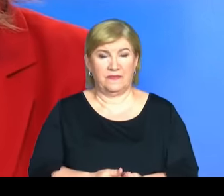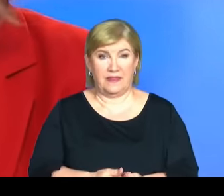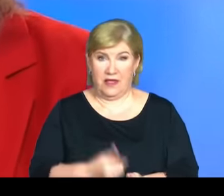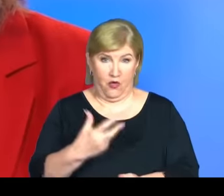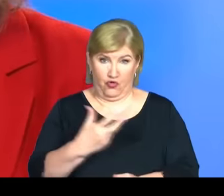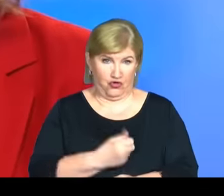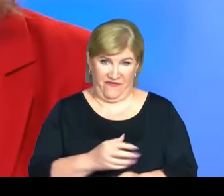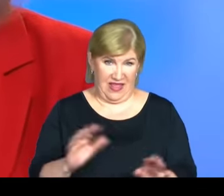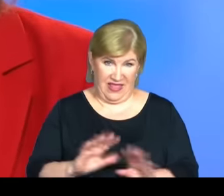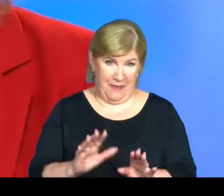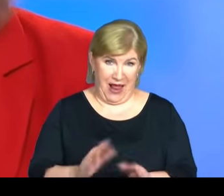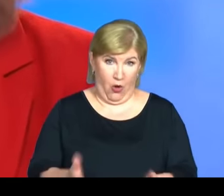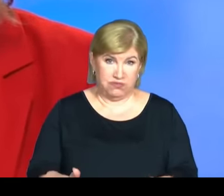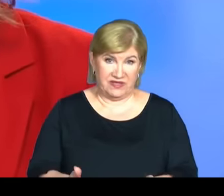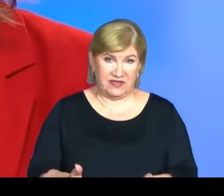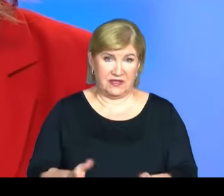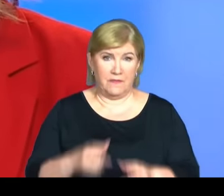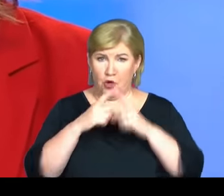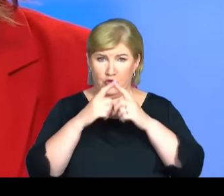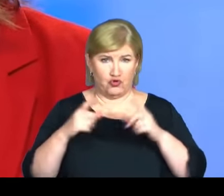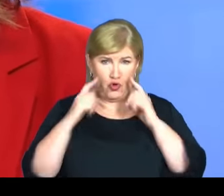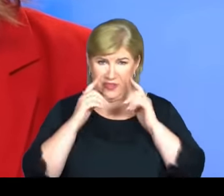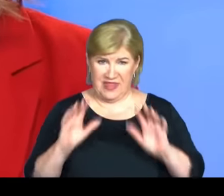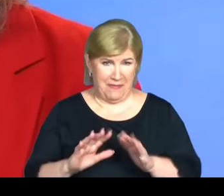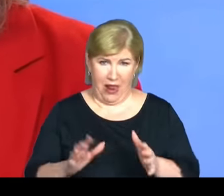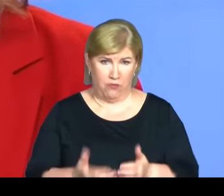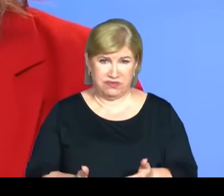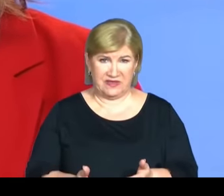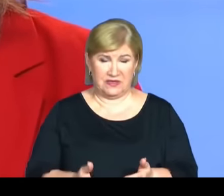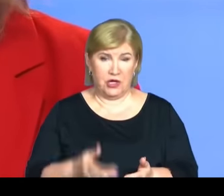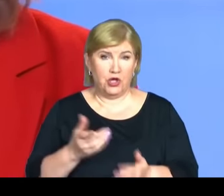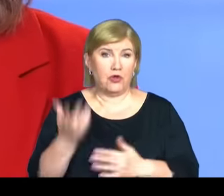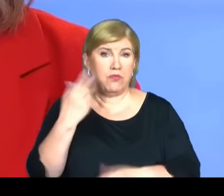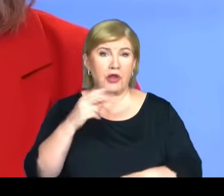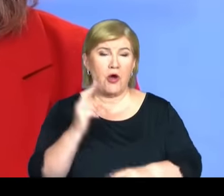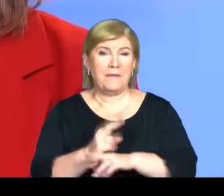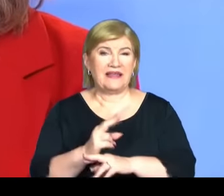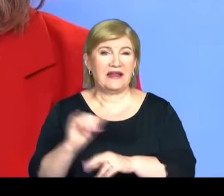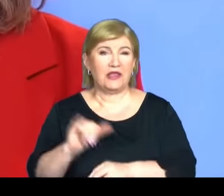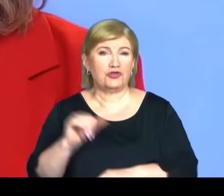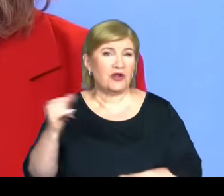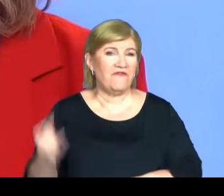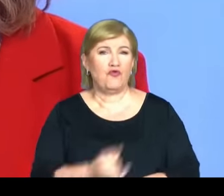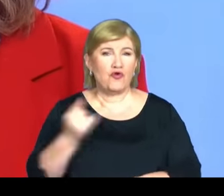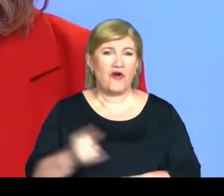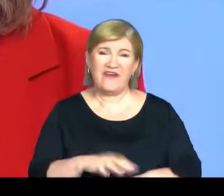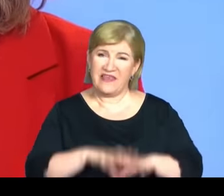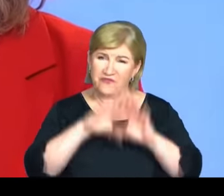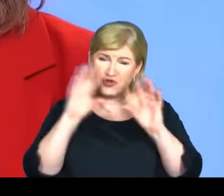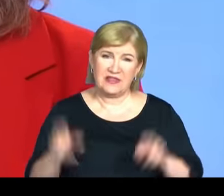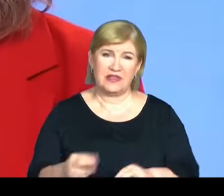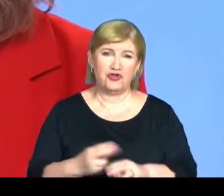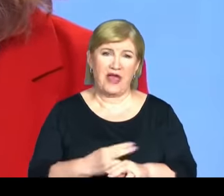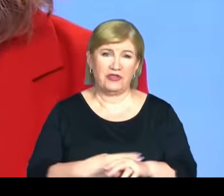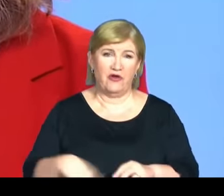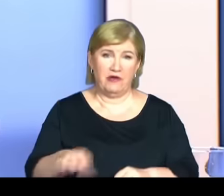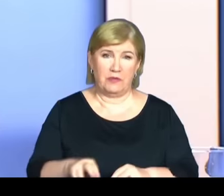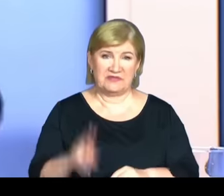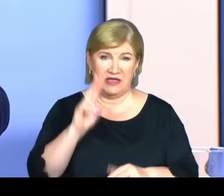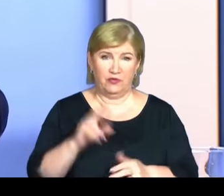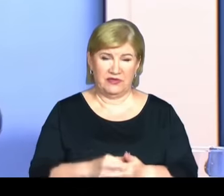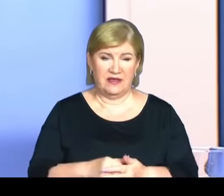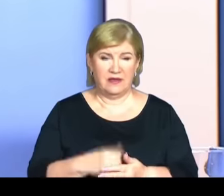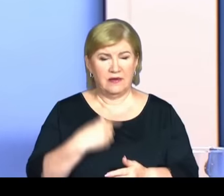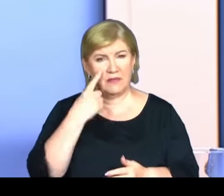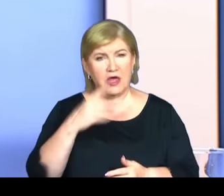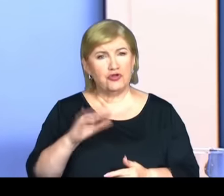neočkovali ľudí? Rúška by nemali nosiť? Lebo viete, to boli opatrenia, ktoré fungovali vo všetkých krajinách Európskej únie. Ja som sa pýtal, či ste nepodcenili